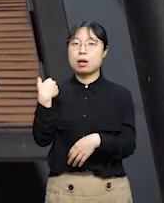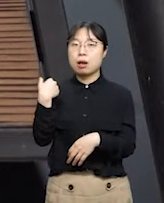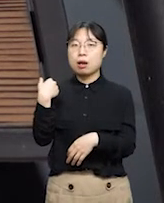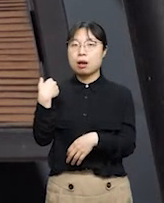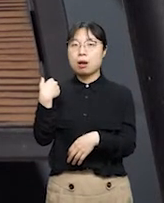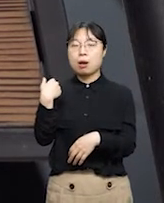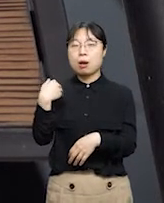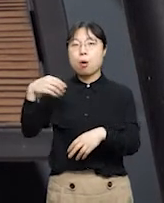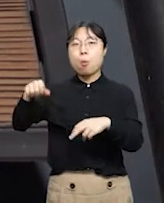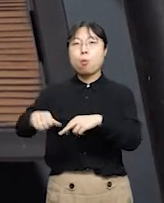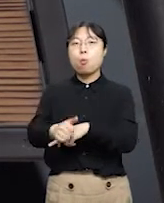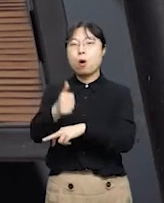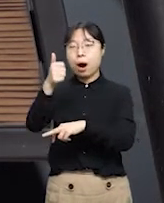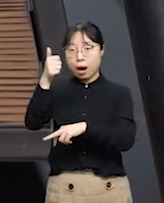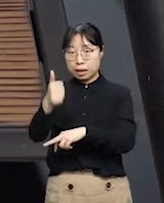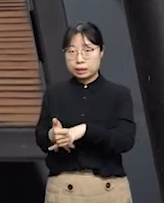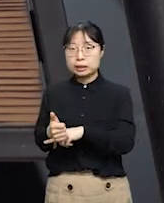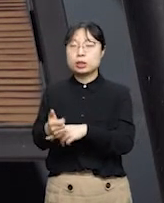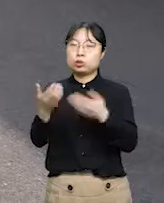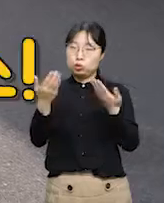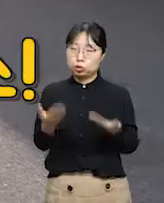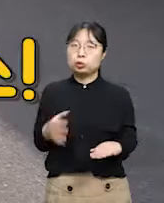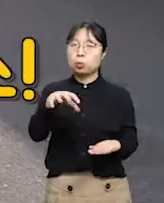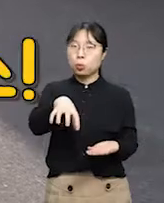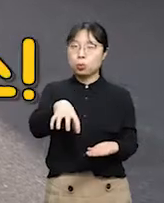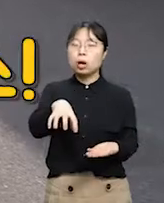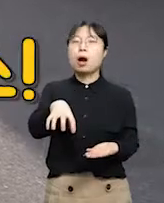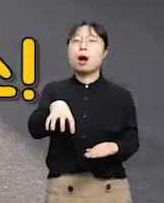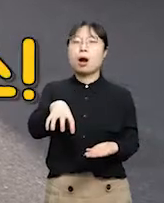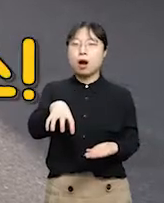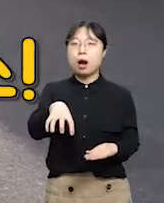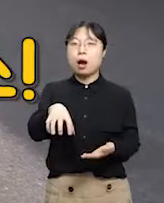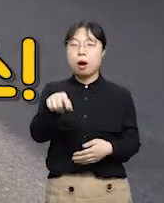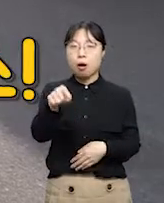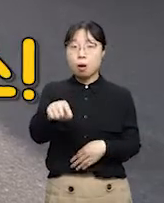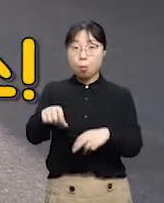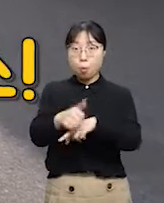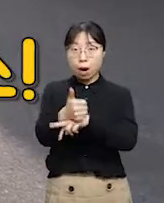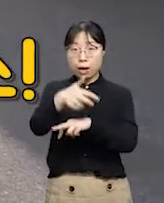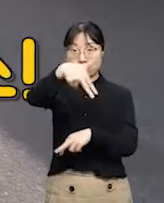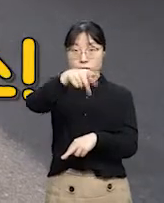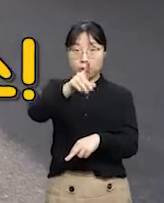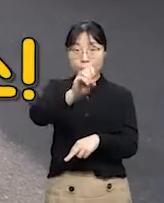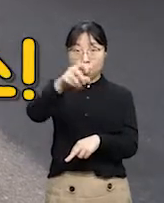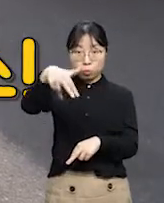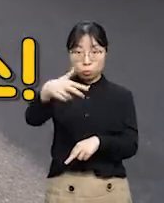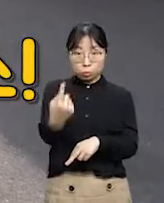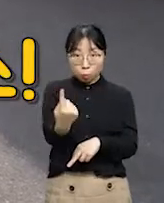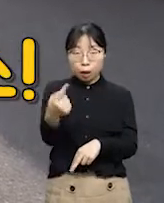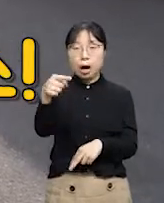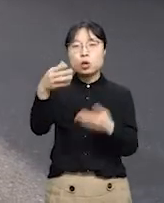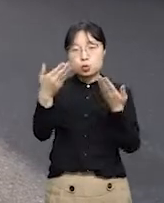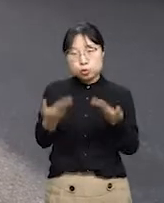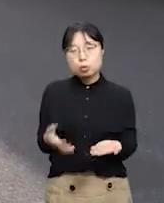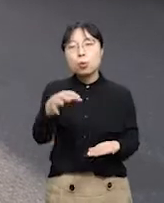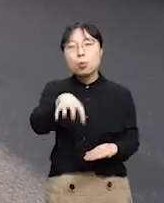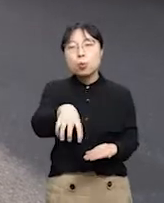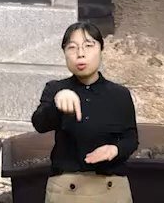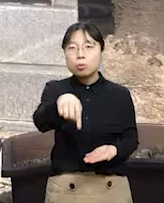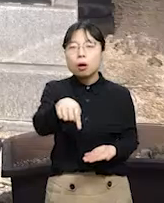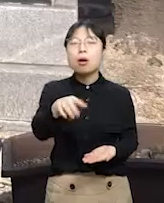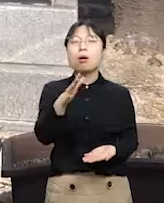중심자 현룡원의 능행을 가던 정조가 쉬어가던. 아, 그러니까 이게 정조대왕께서 쉬어가던 곳이구나.